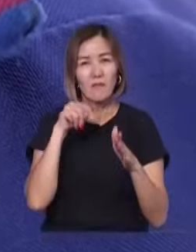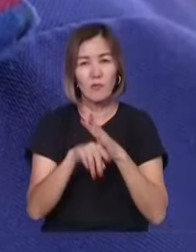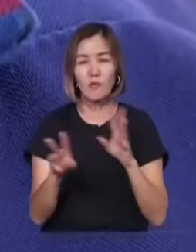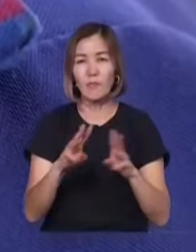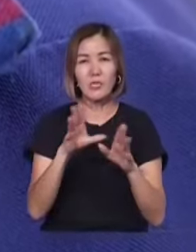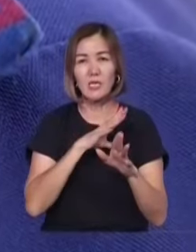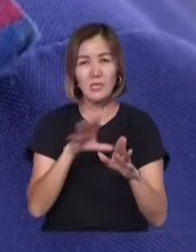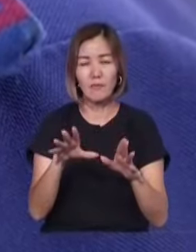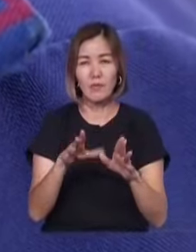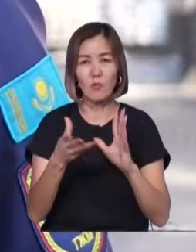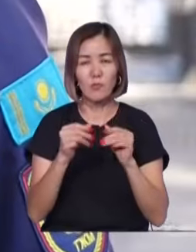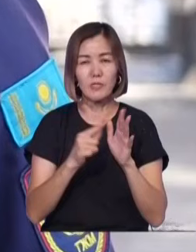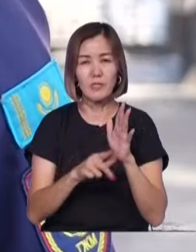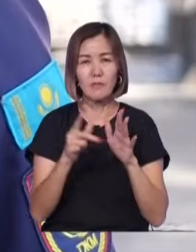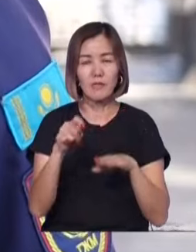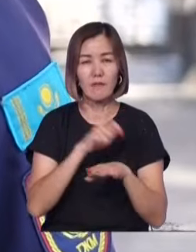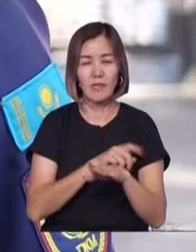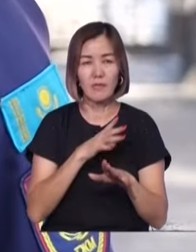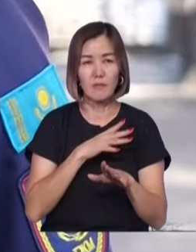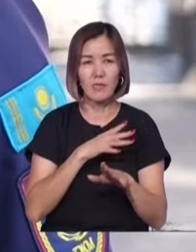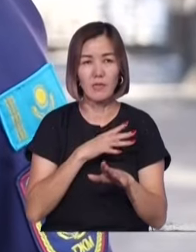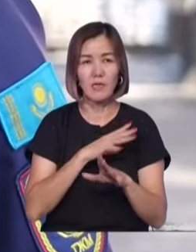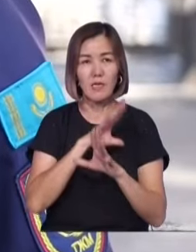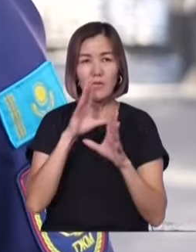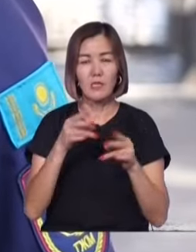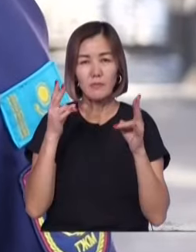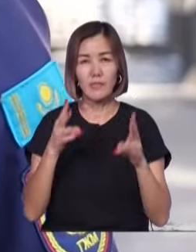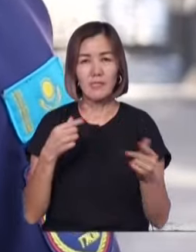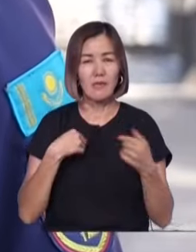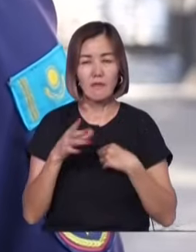площади 70 квадратных метров. По данному факту пожара жертв и пострадавших нет.